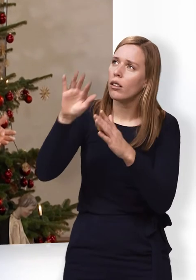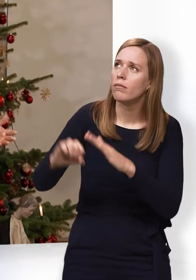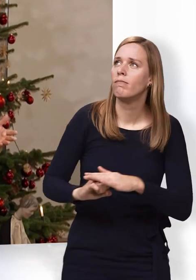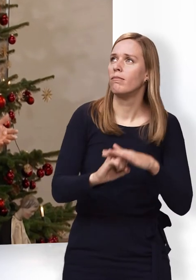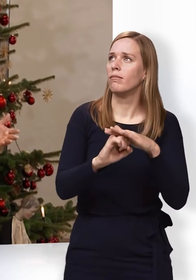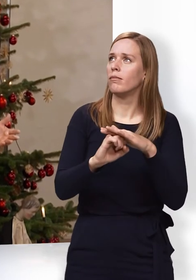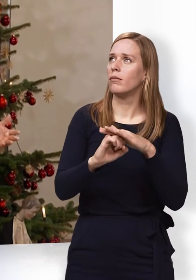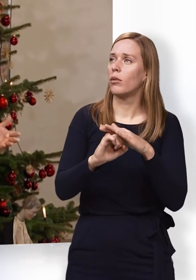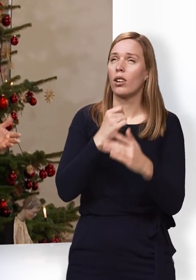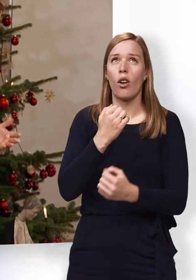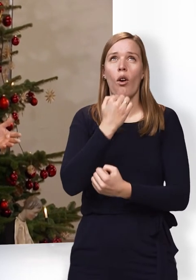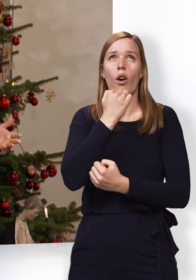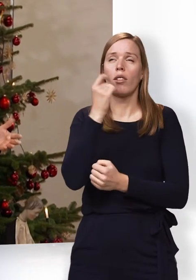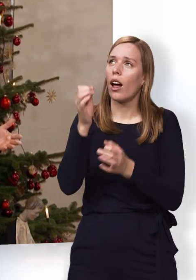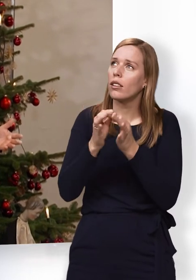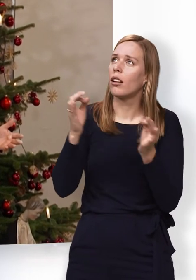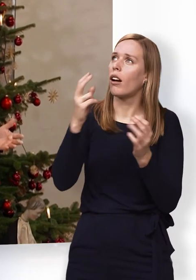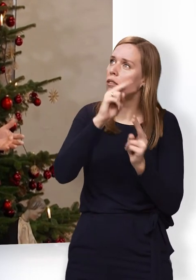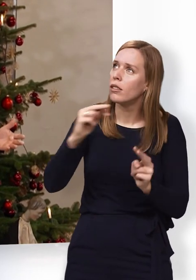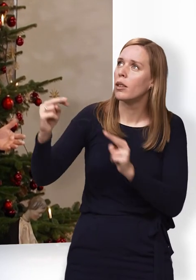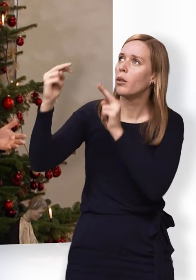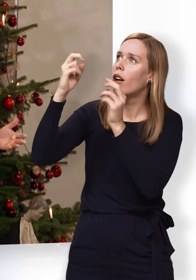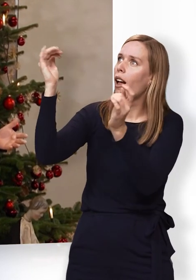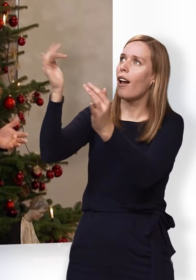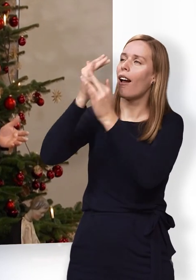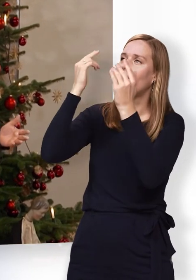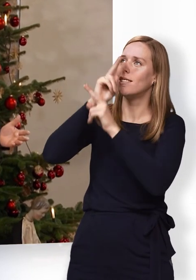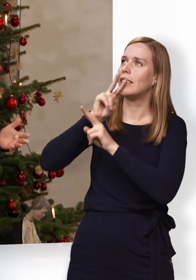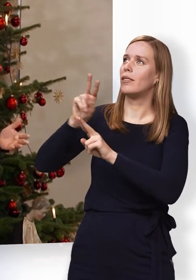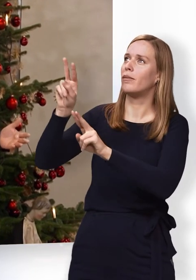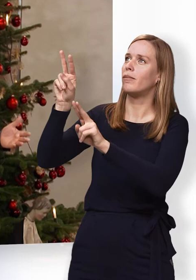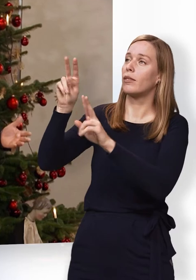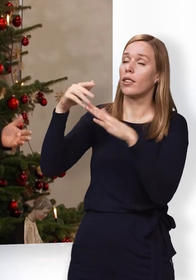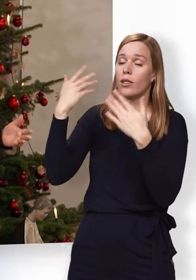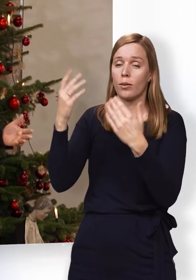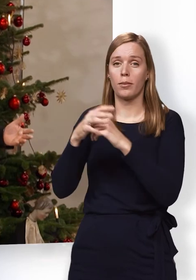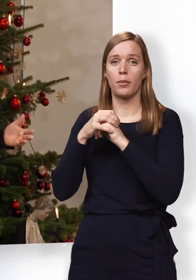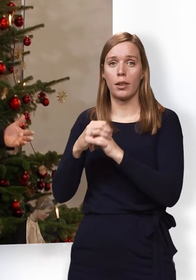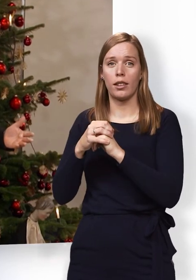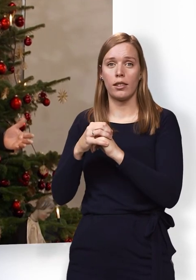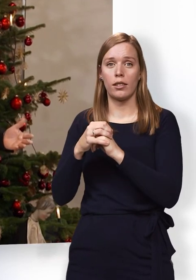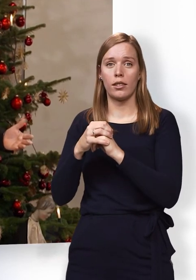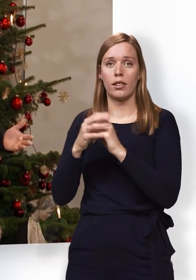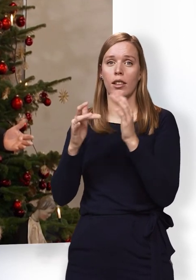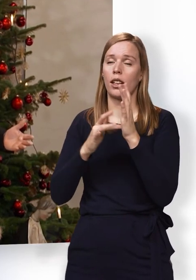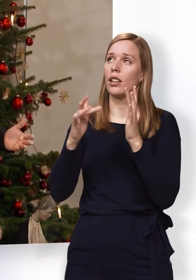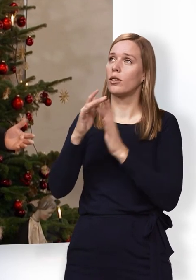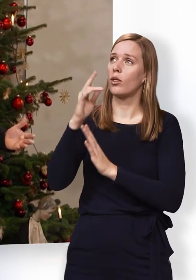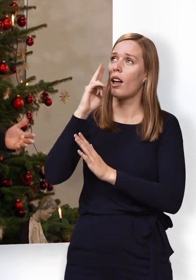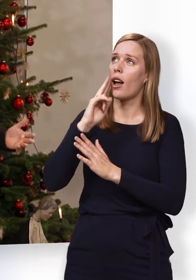den Tag, an dem wir dich schauen in Herrlichkeit. Das beten wir. In Jesu